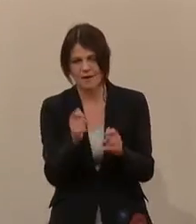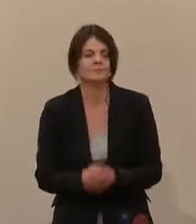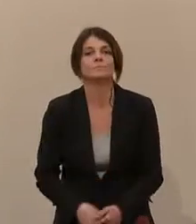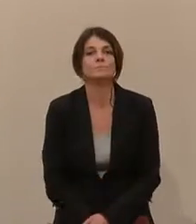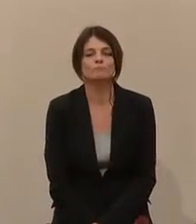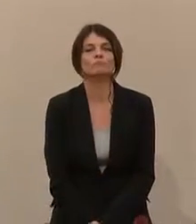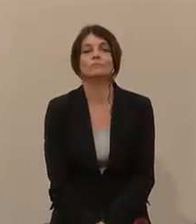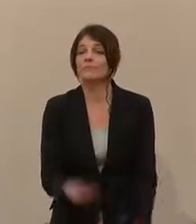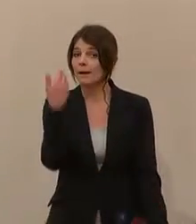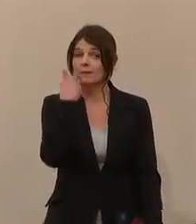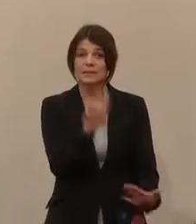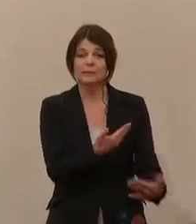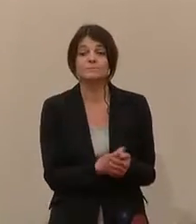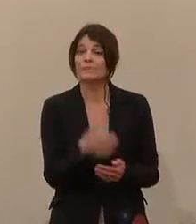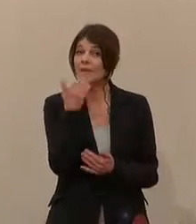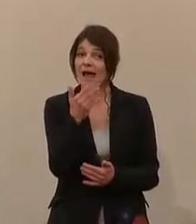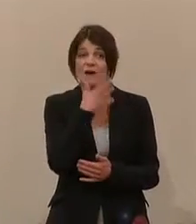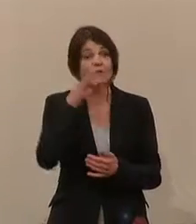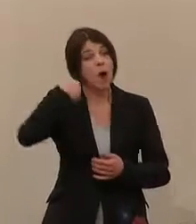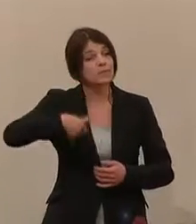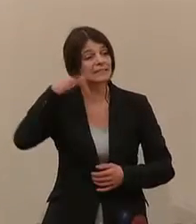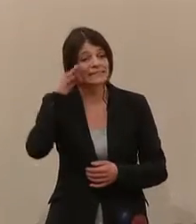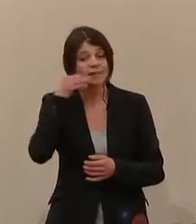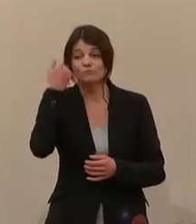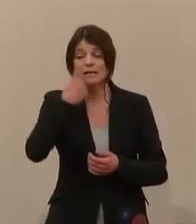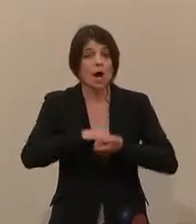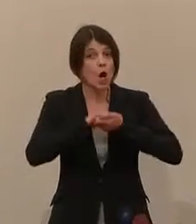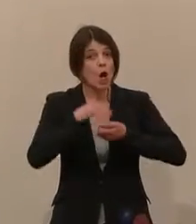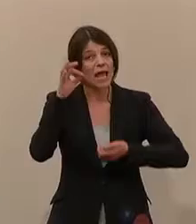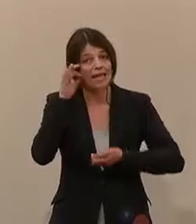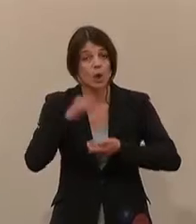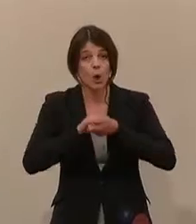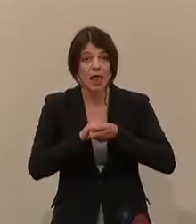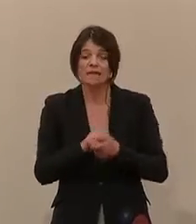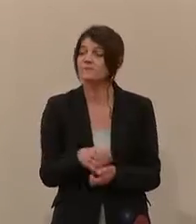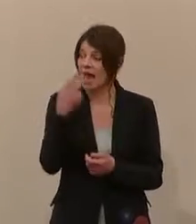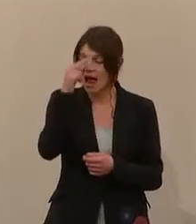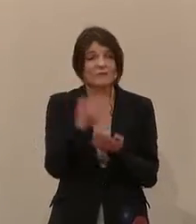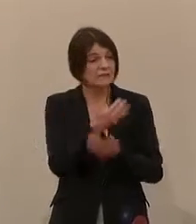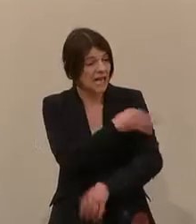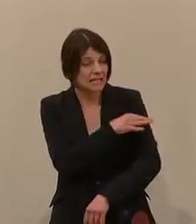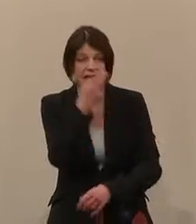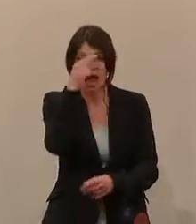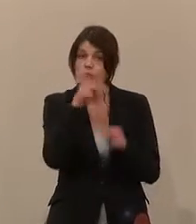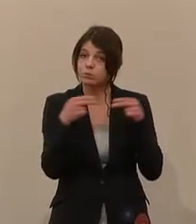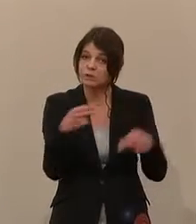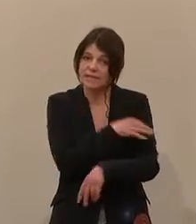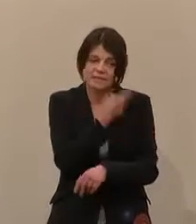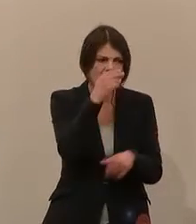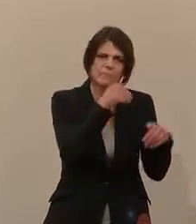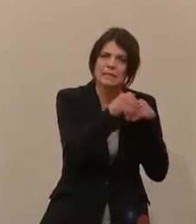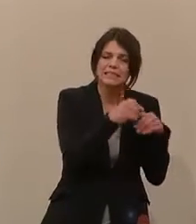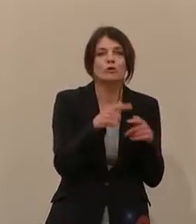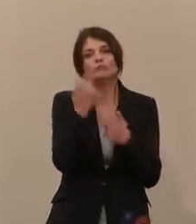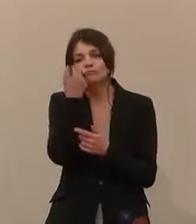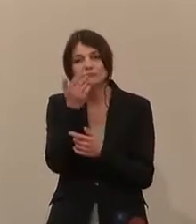Und das nächste am Wort, Douglas Heuers-Trautmannsdorf, Sportsprecher der NEOS. Herr Bundeskanzler, Herr Minister und